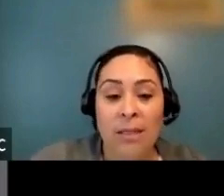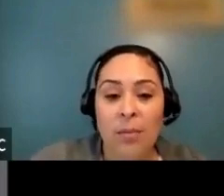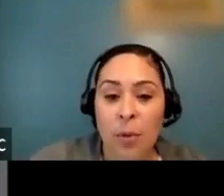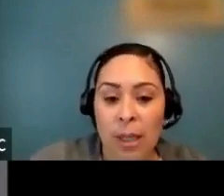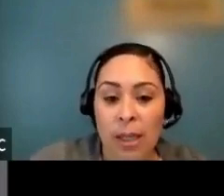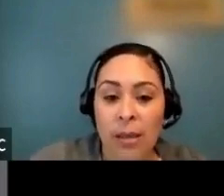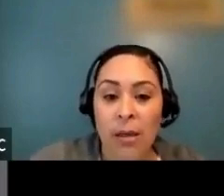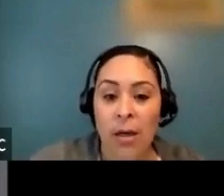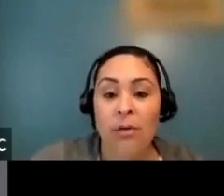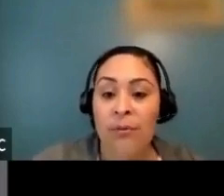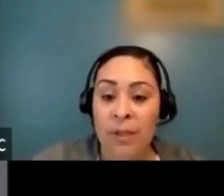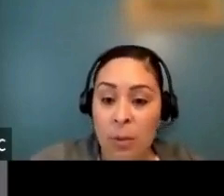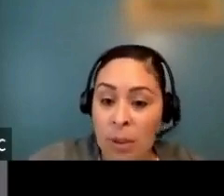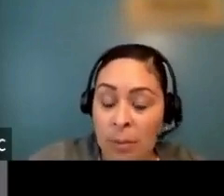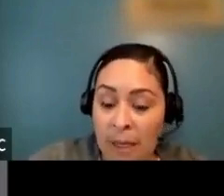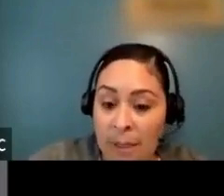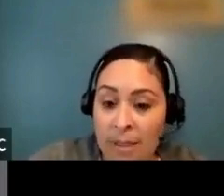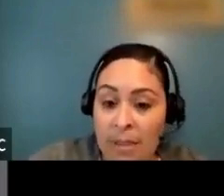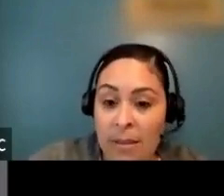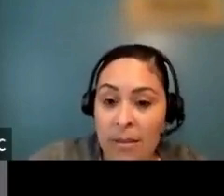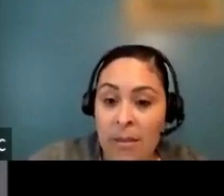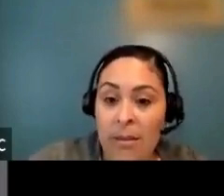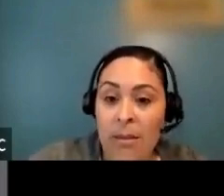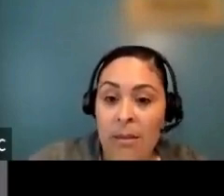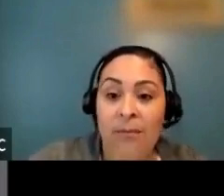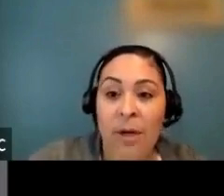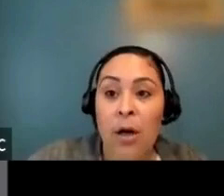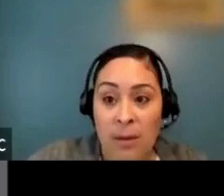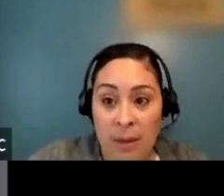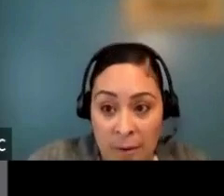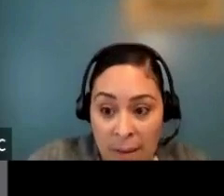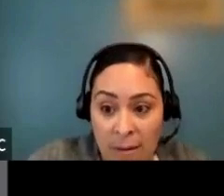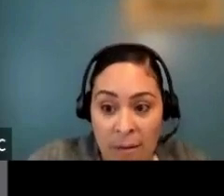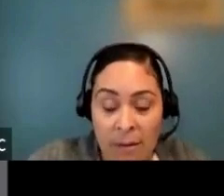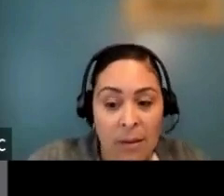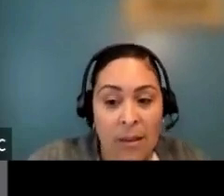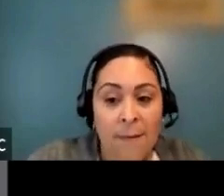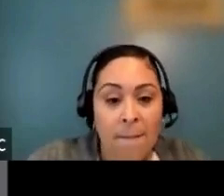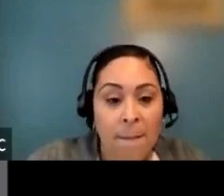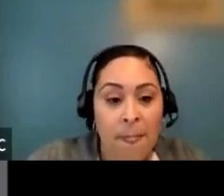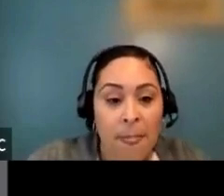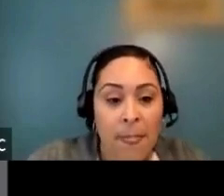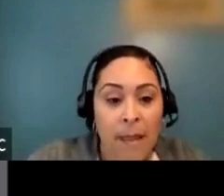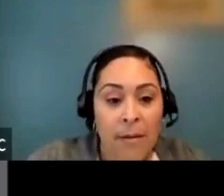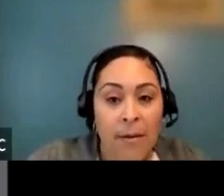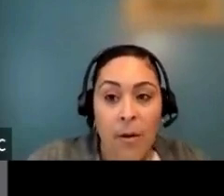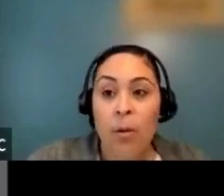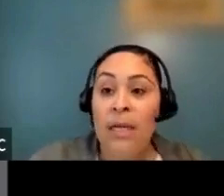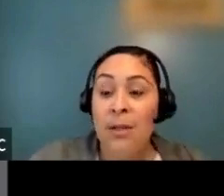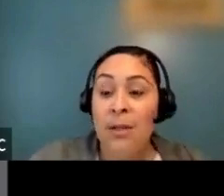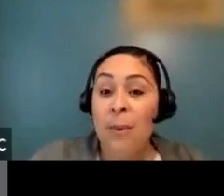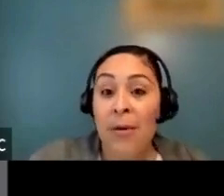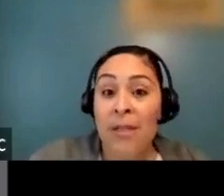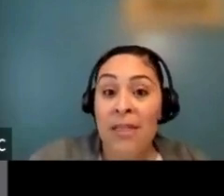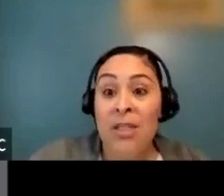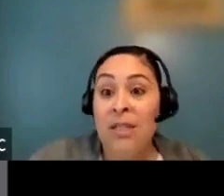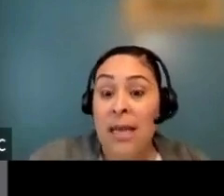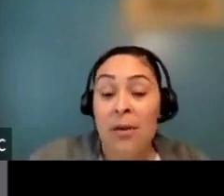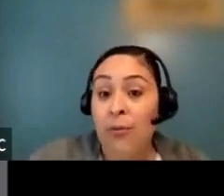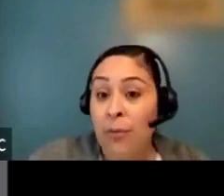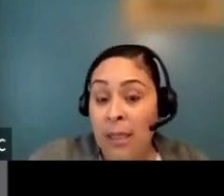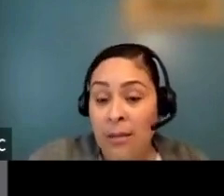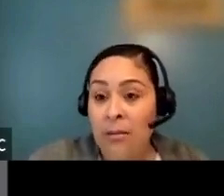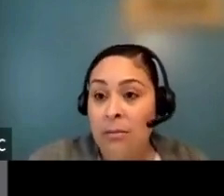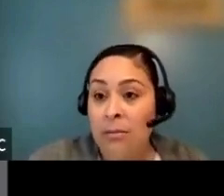生的。然后当我们来谈到一些沟通这块